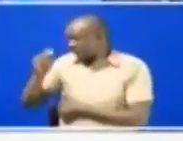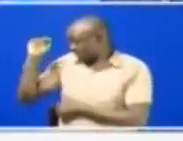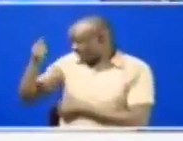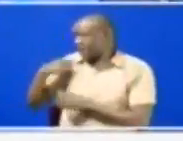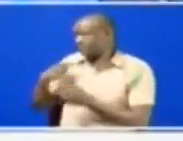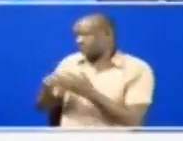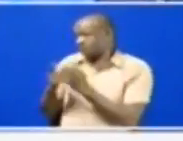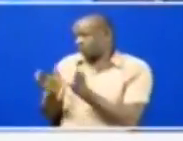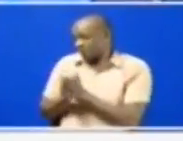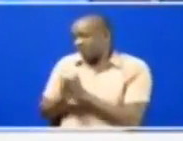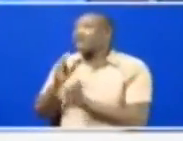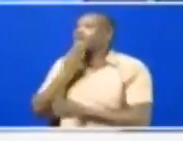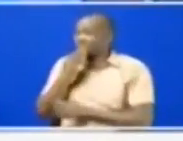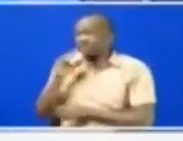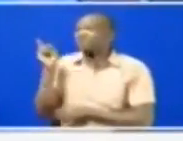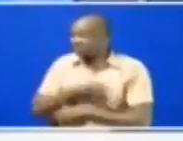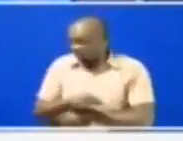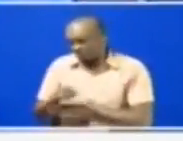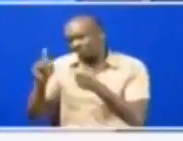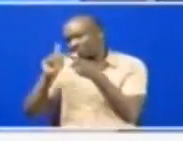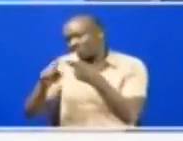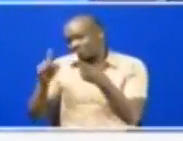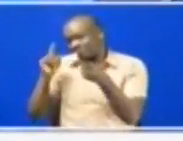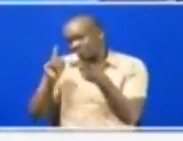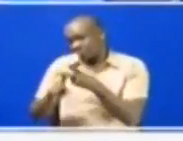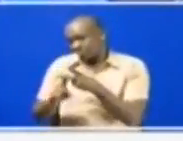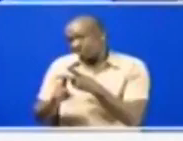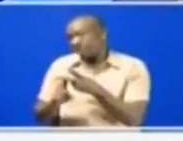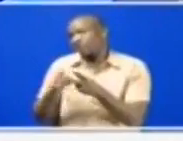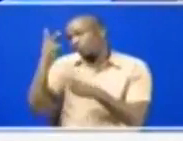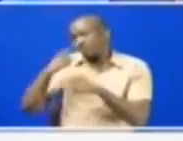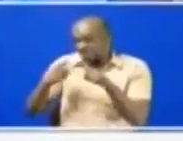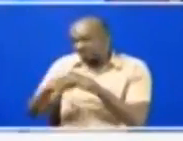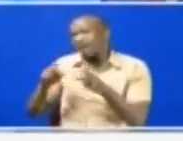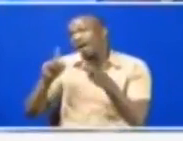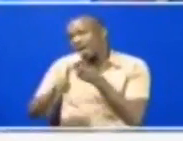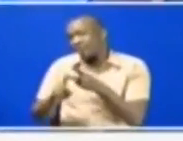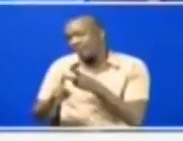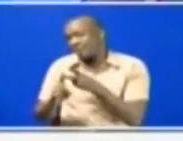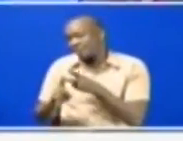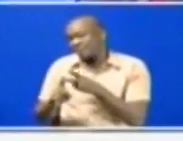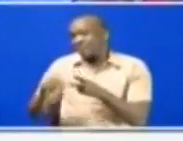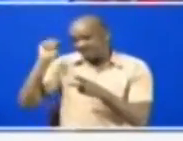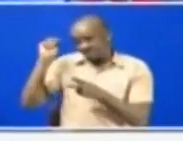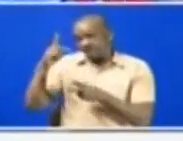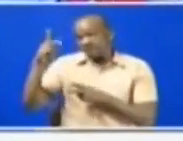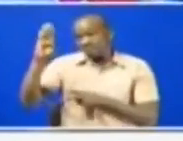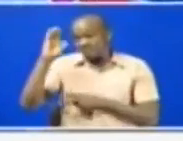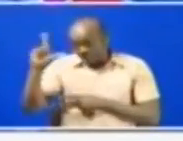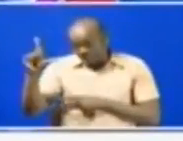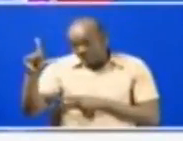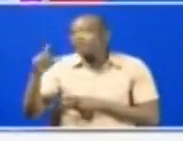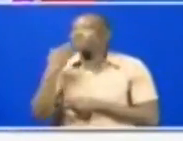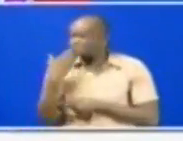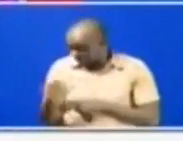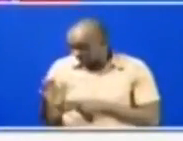nilianza nilichezea FC Leopards kwa labda miaka kama miwili hivi nikachezea SQL kwa inaitwa Kenya Breweries. Mm-hmm. Football